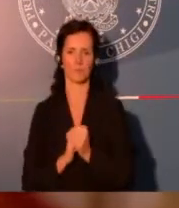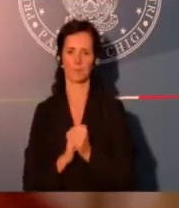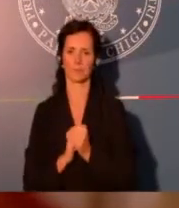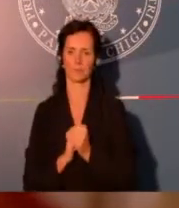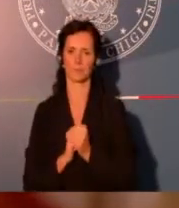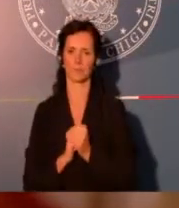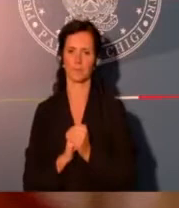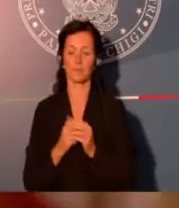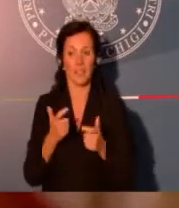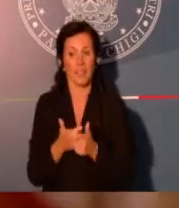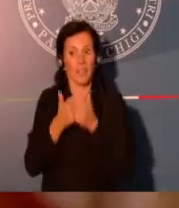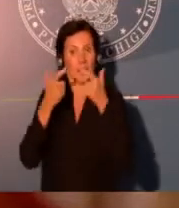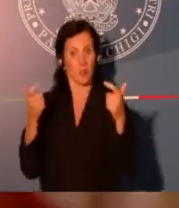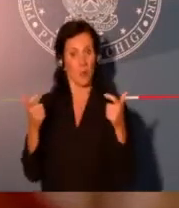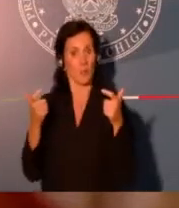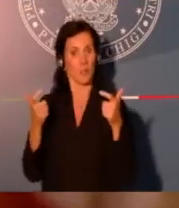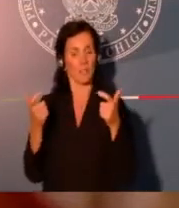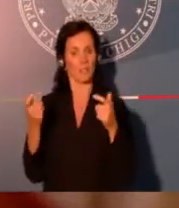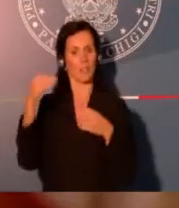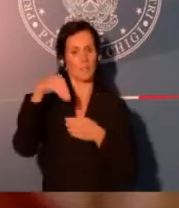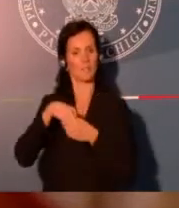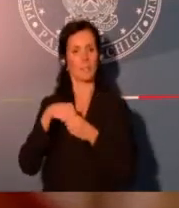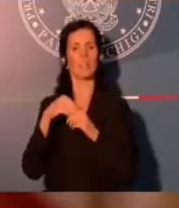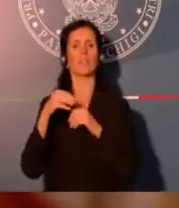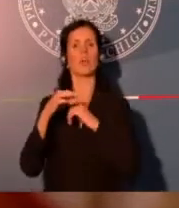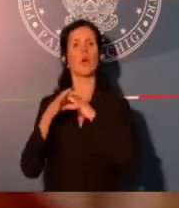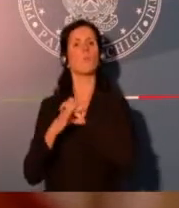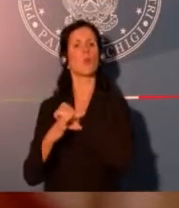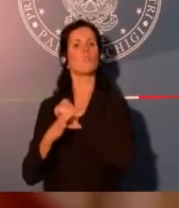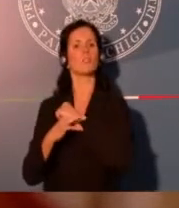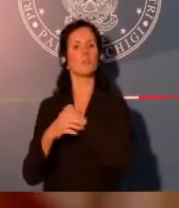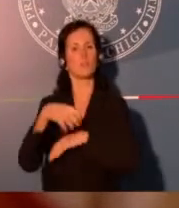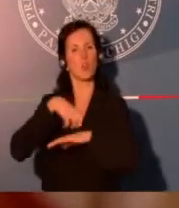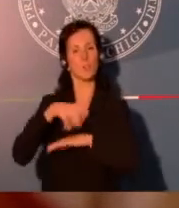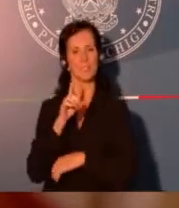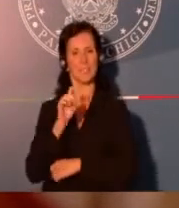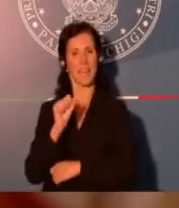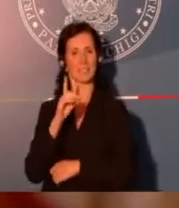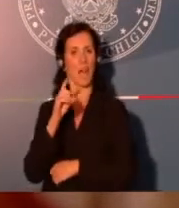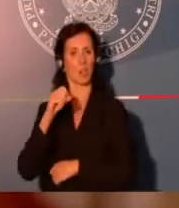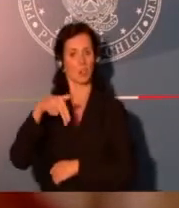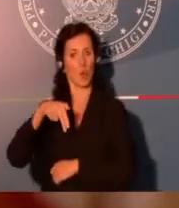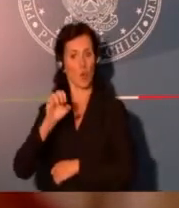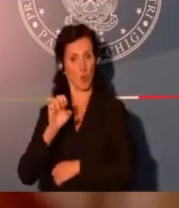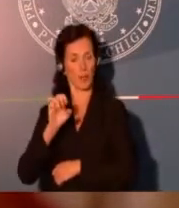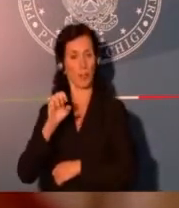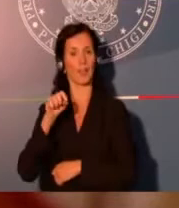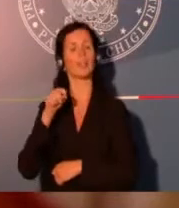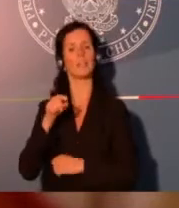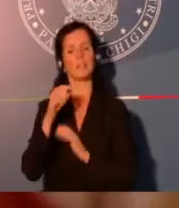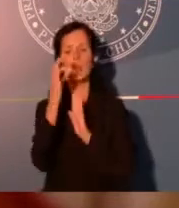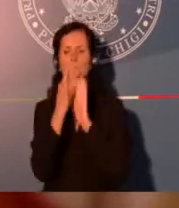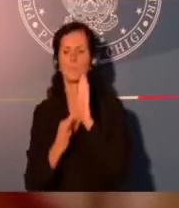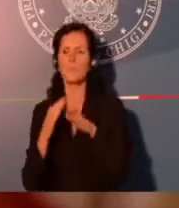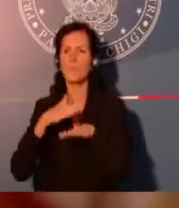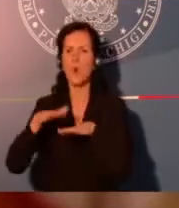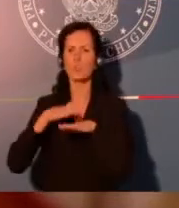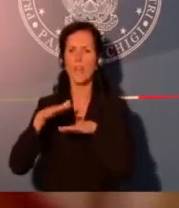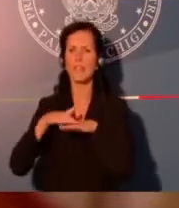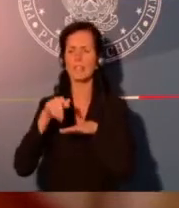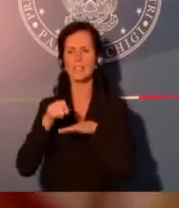Incrementeremo anche con un provvedimento della ministra Dadone le modalità per far ricorso